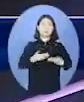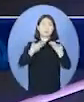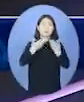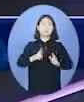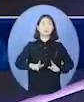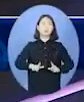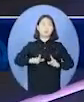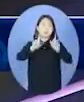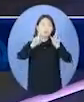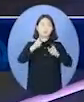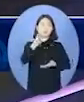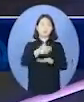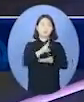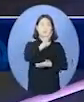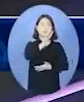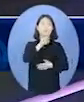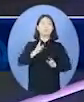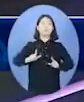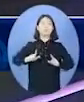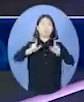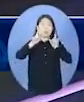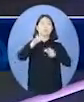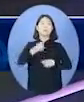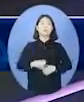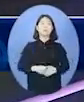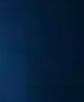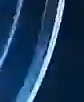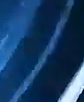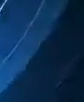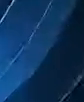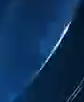천안시 자원봉사의 날인 천안 V-Day를 열었습니다.